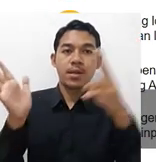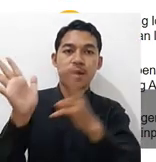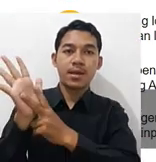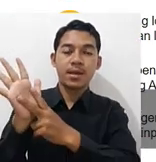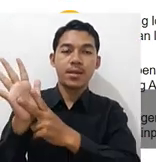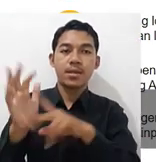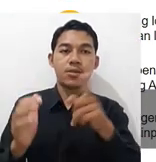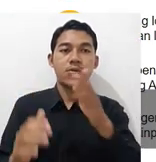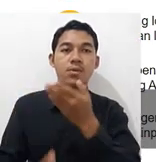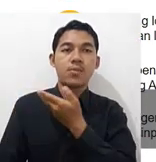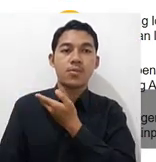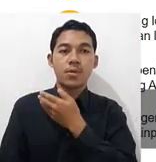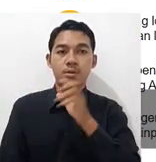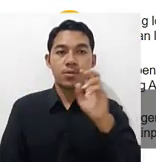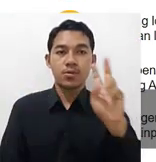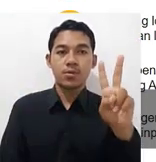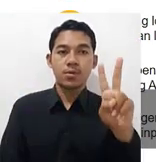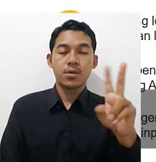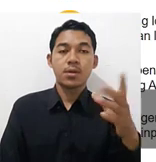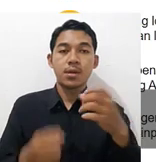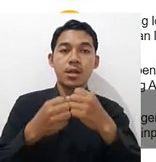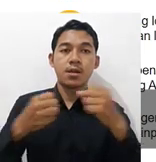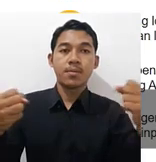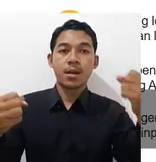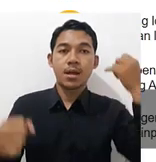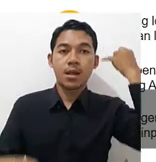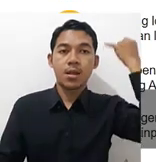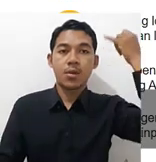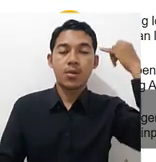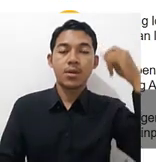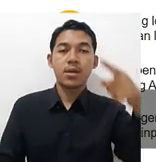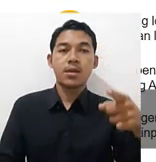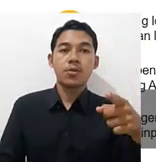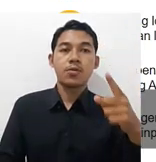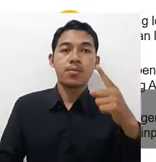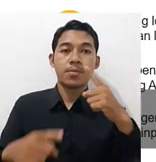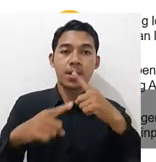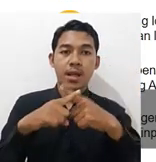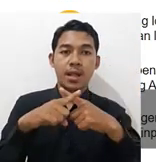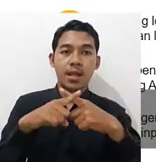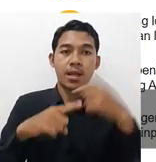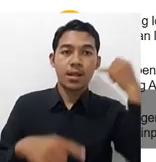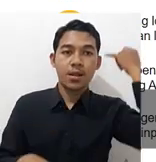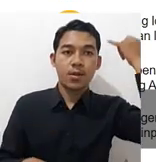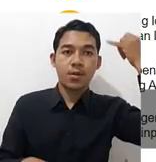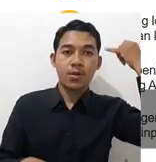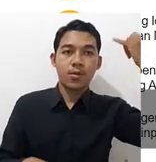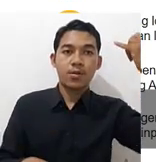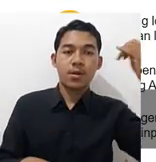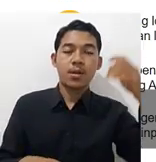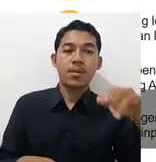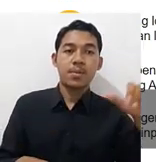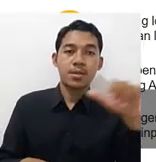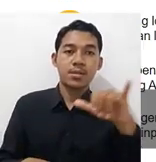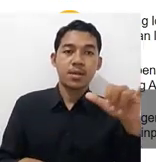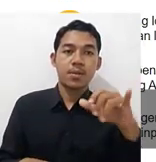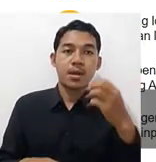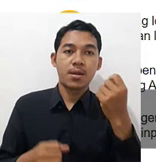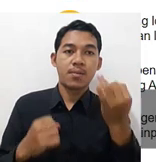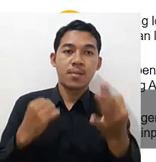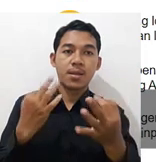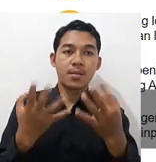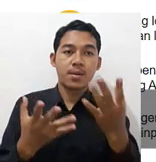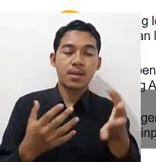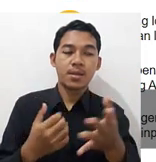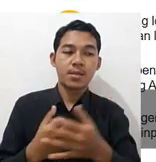Kemudian gerbang logika AND bekerja dengan aturan perkalian logika. Nah, nanti jadi persamaan matematis dari gerbang